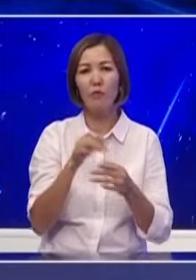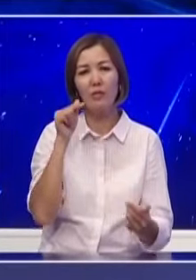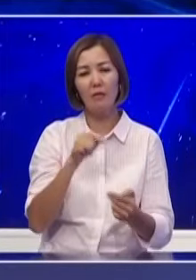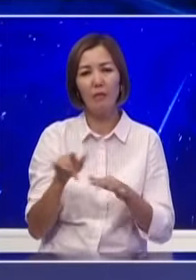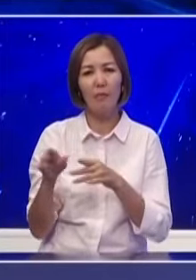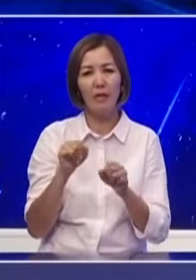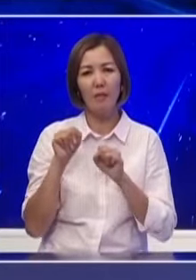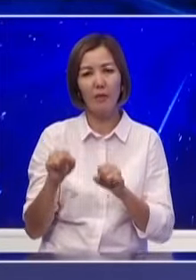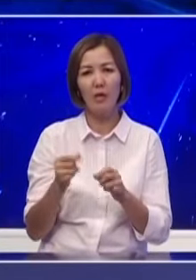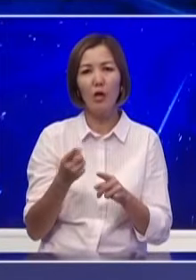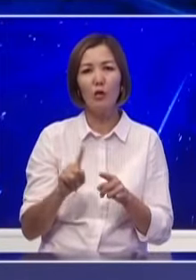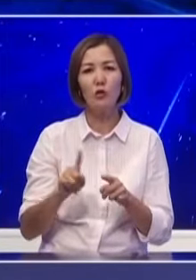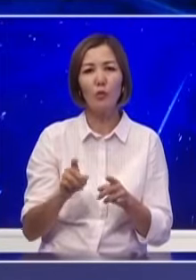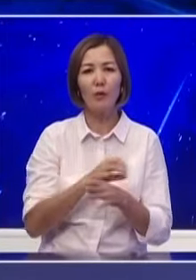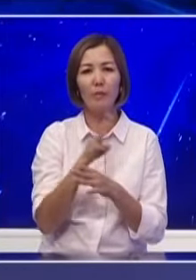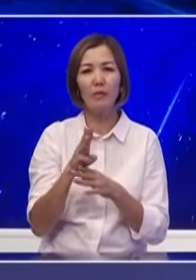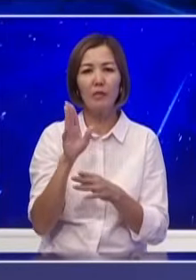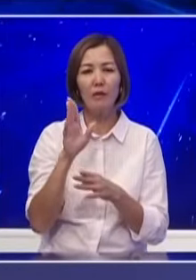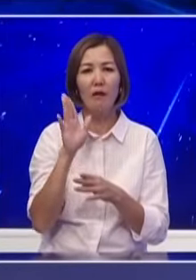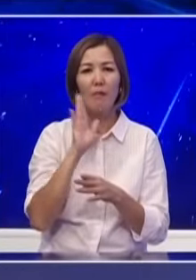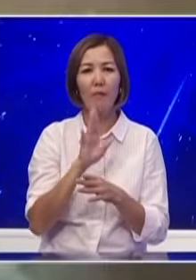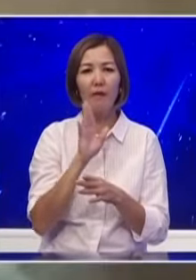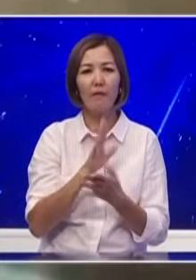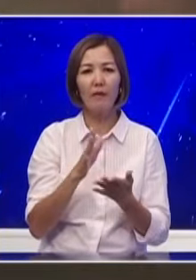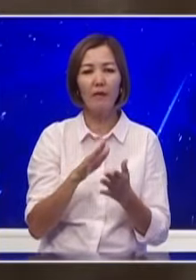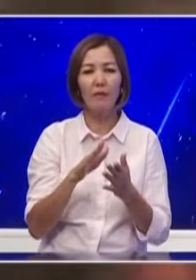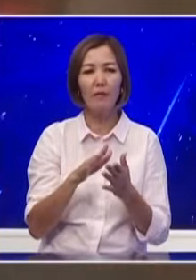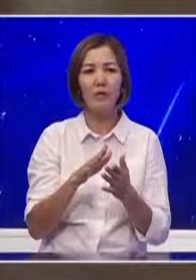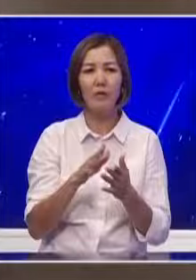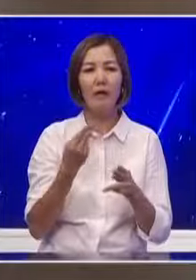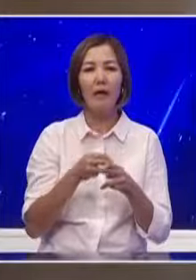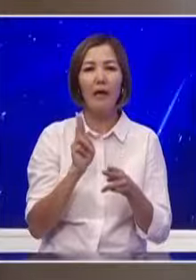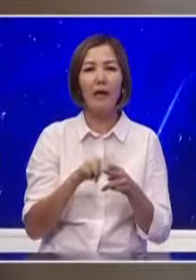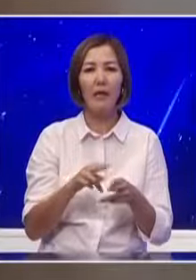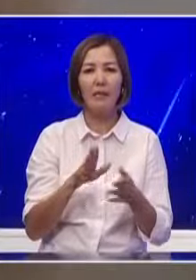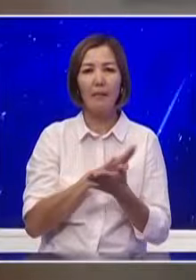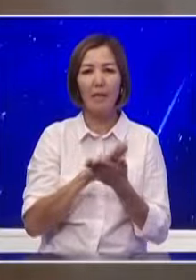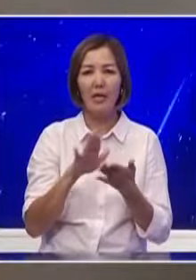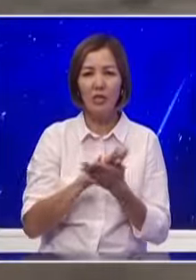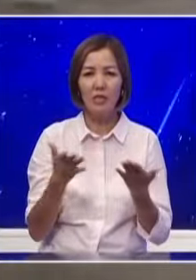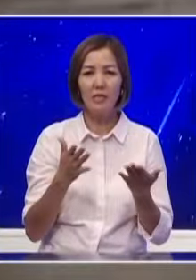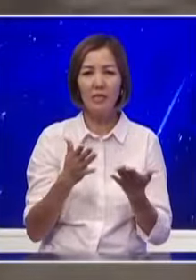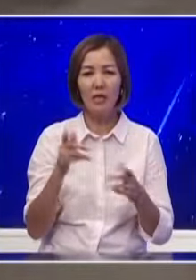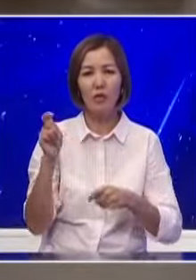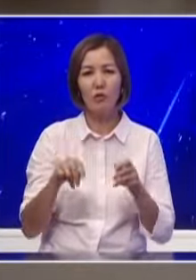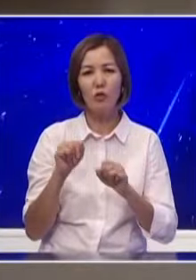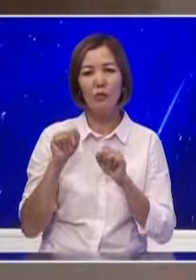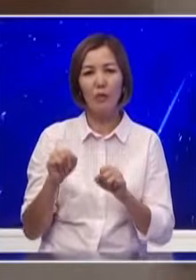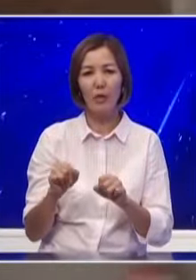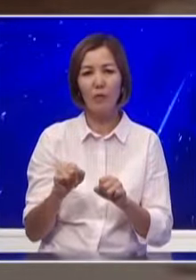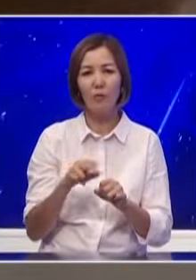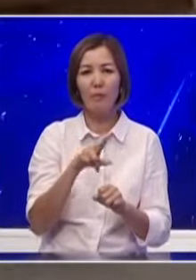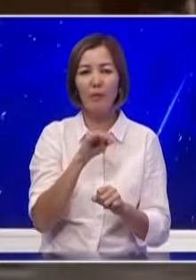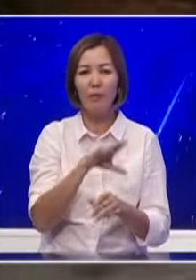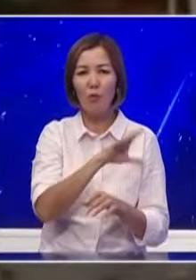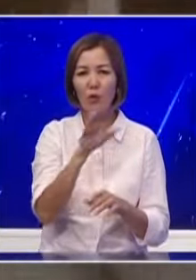соответствующие мероприятия для того, чтобы обеспечить отвод поверхностных стоков. Это прочистка коллекторов и дождеприемников, пропарка